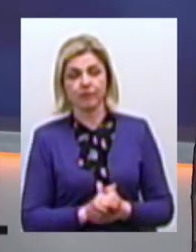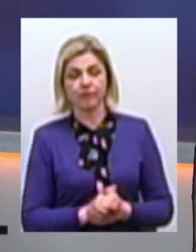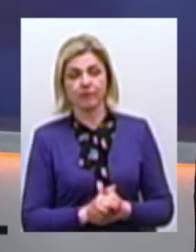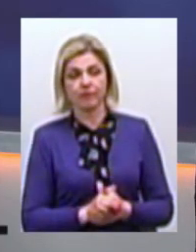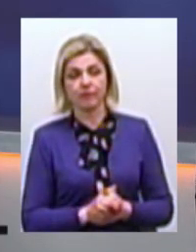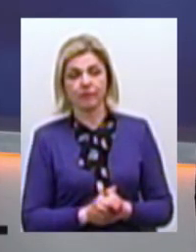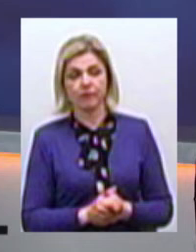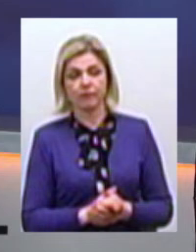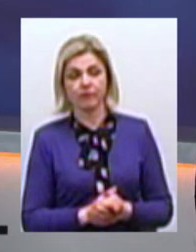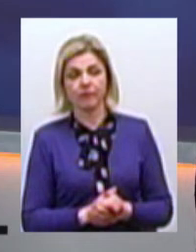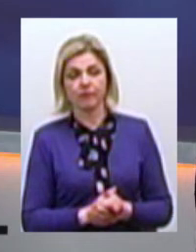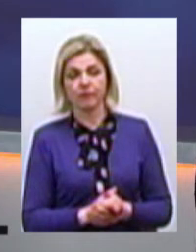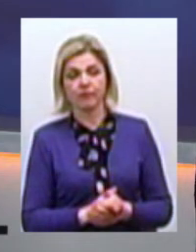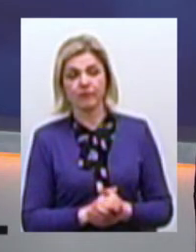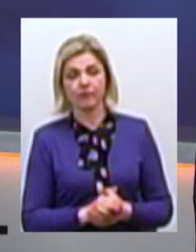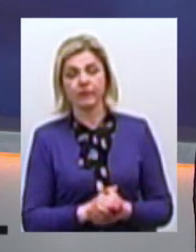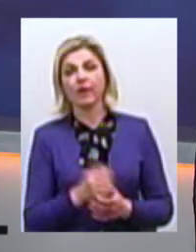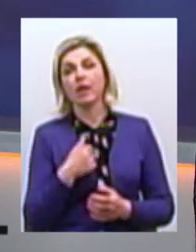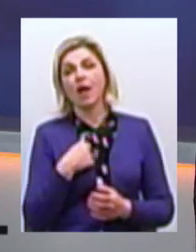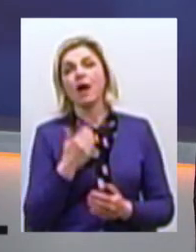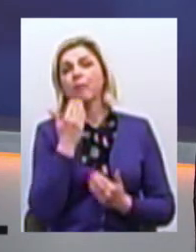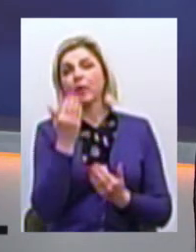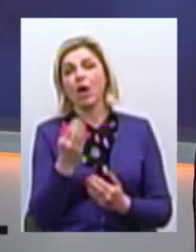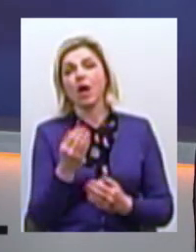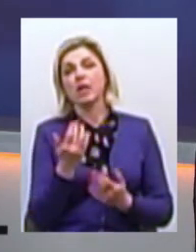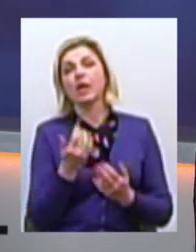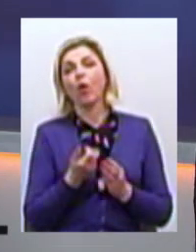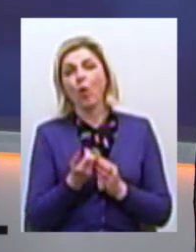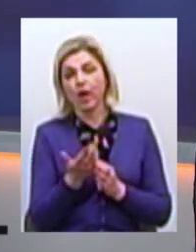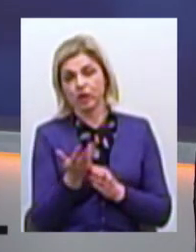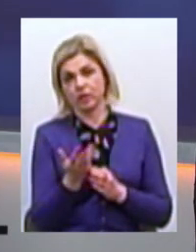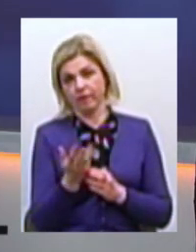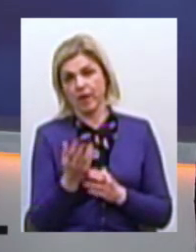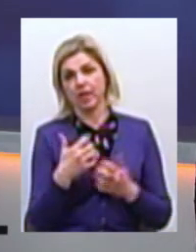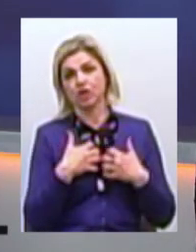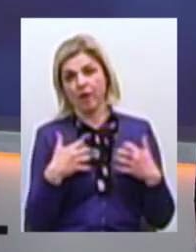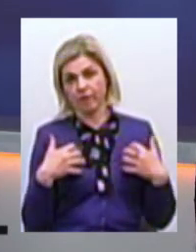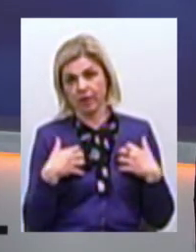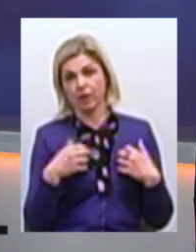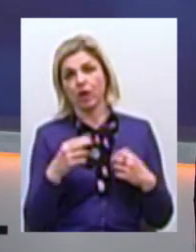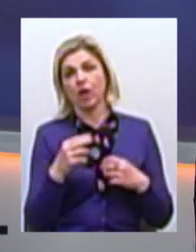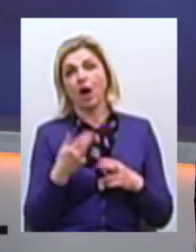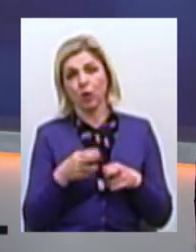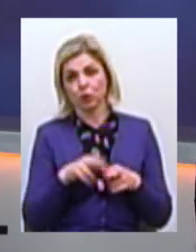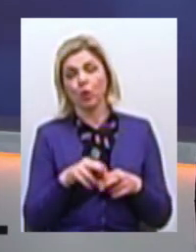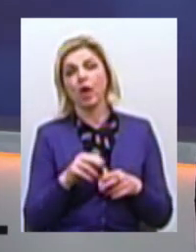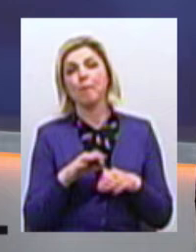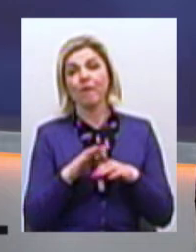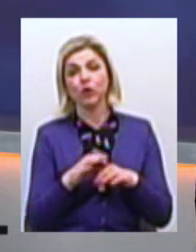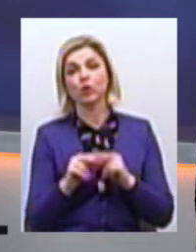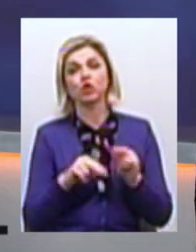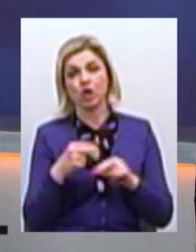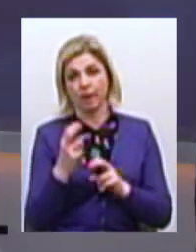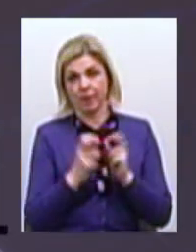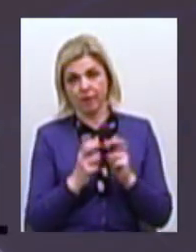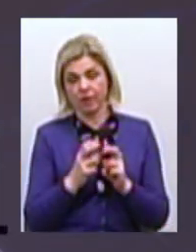Я сказала, кількість тварин, які пройдуть через... Підприємство. Через я не сказала. Да. Так, к сожалению, они не